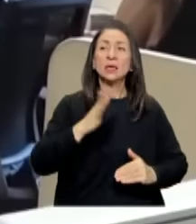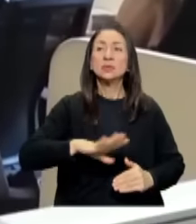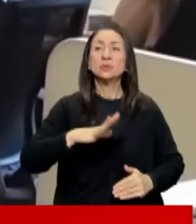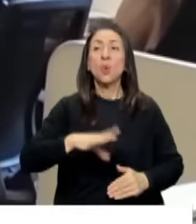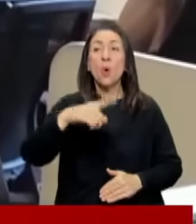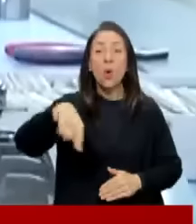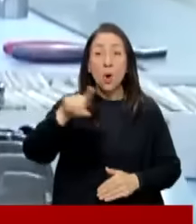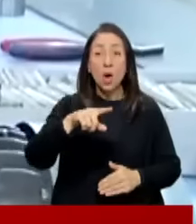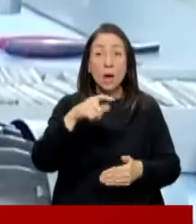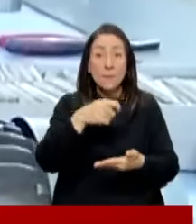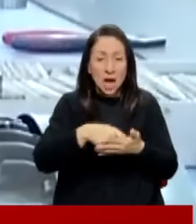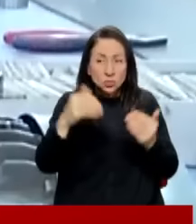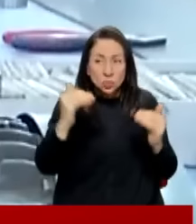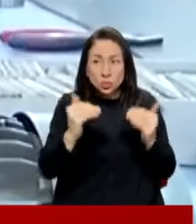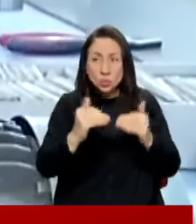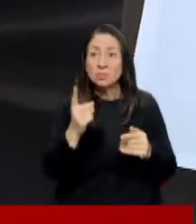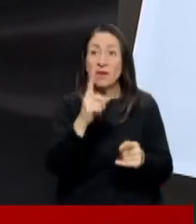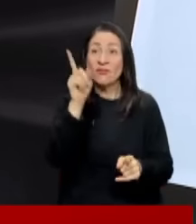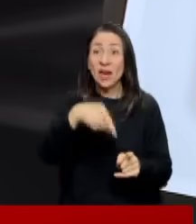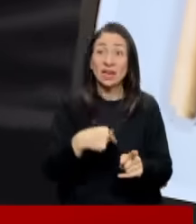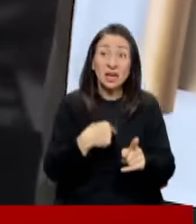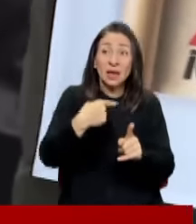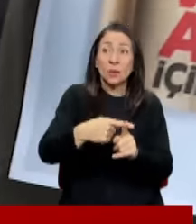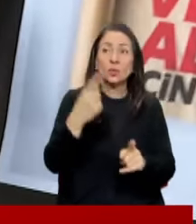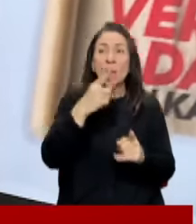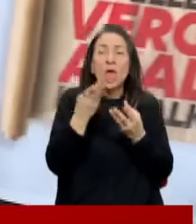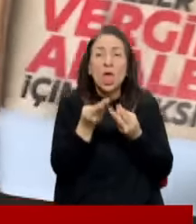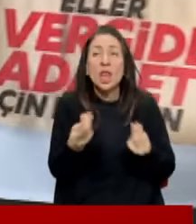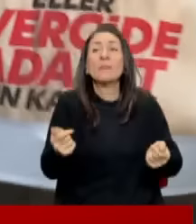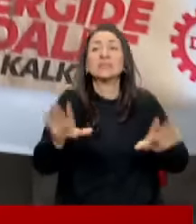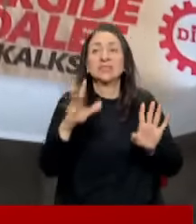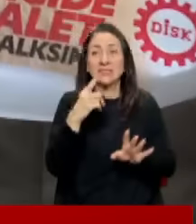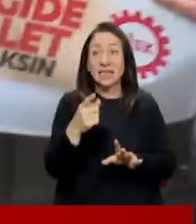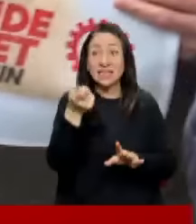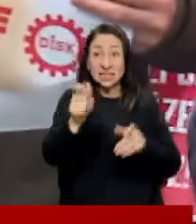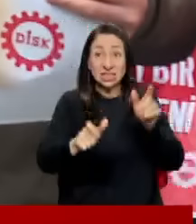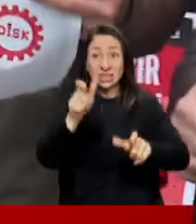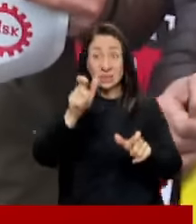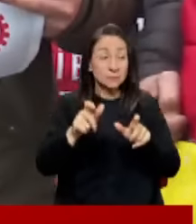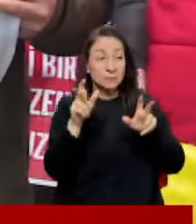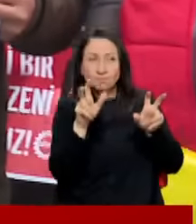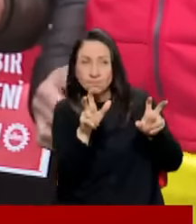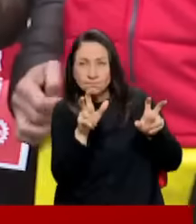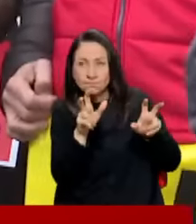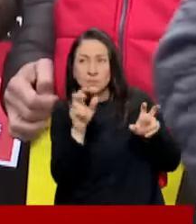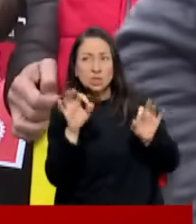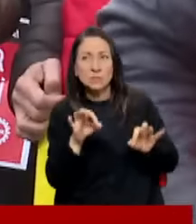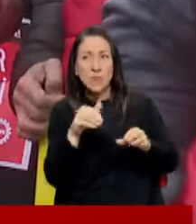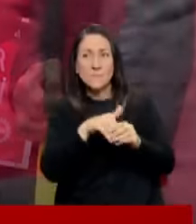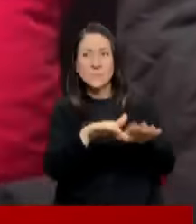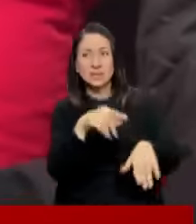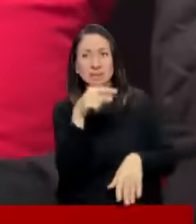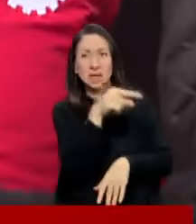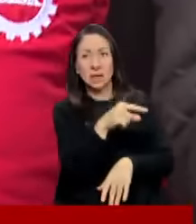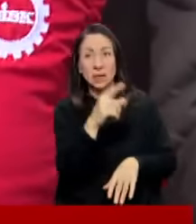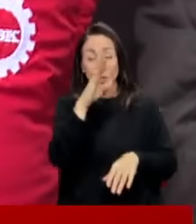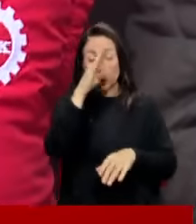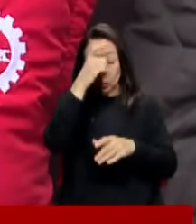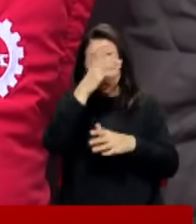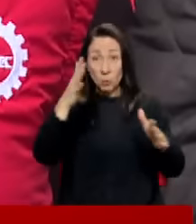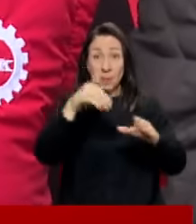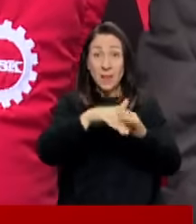çalışanlar. Zaten düşük olan ücretler bir de vergi yükü nedeniyle erimesin diye. İşçilerin gözü kulağı şimdi mecliste. Türkiye Büyük